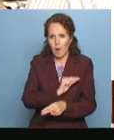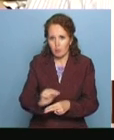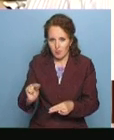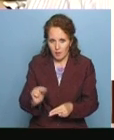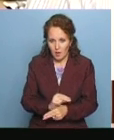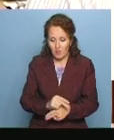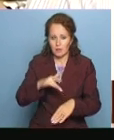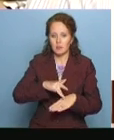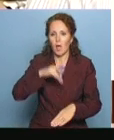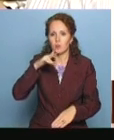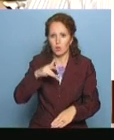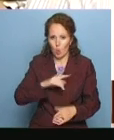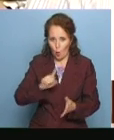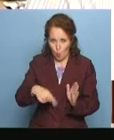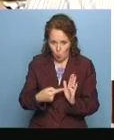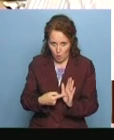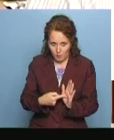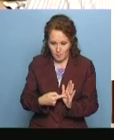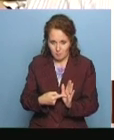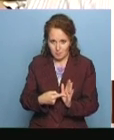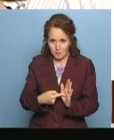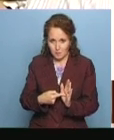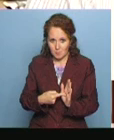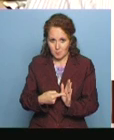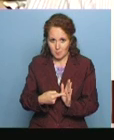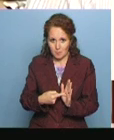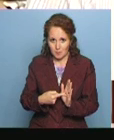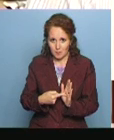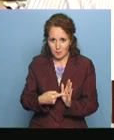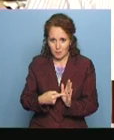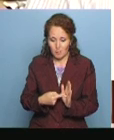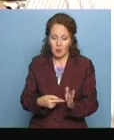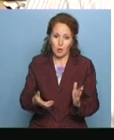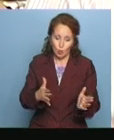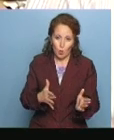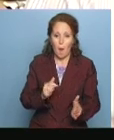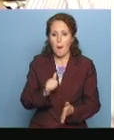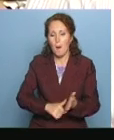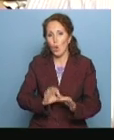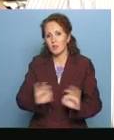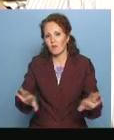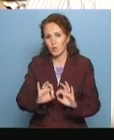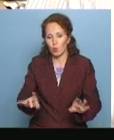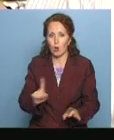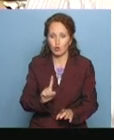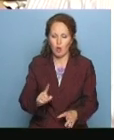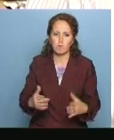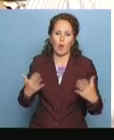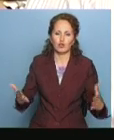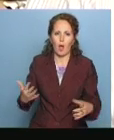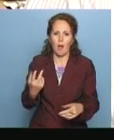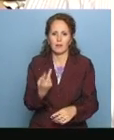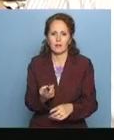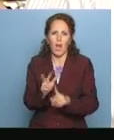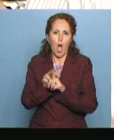ремонтировать центр города. Вот. Как бы мотивировать тем, что больше нагрузка транспортная и так